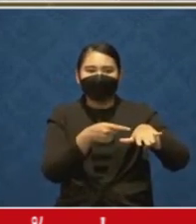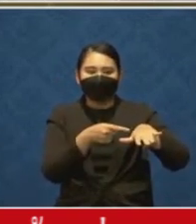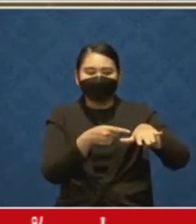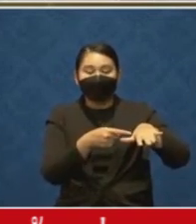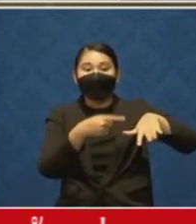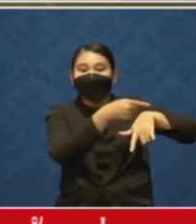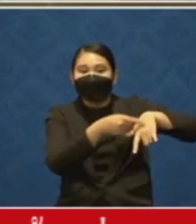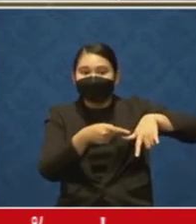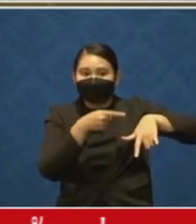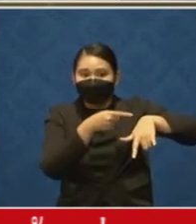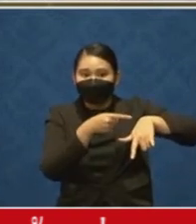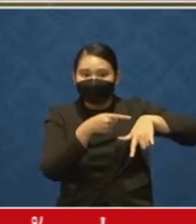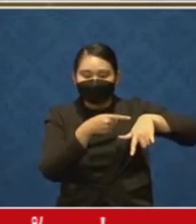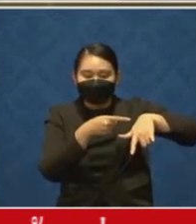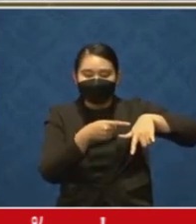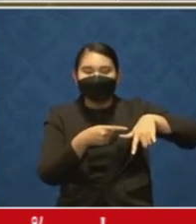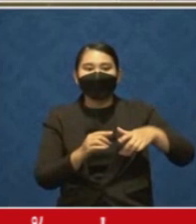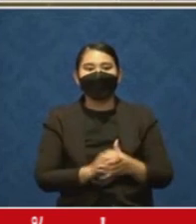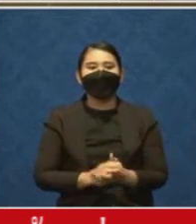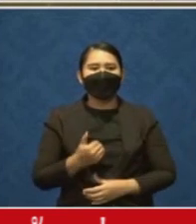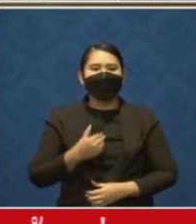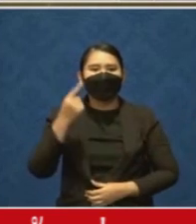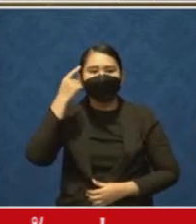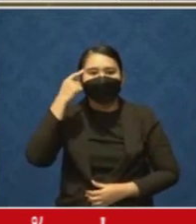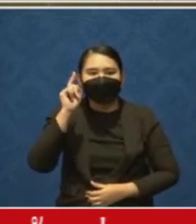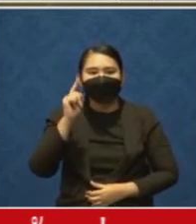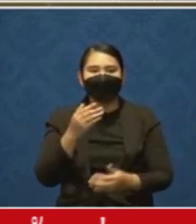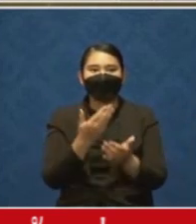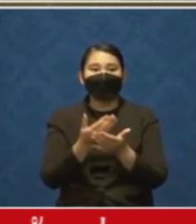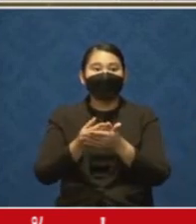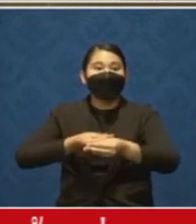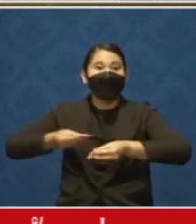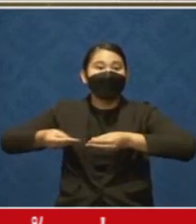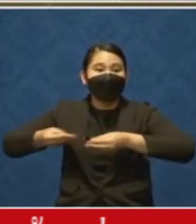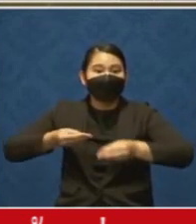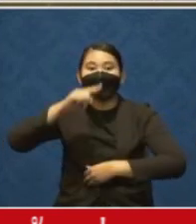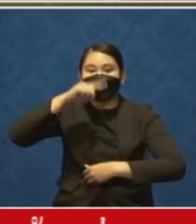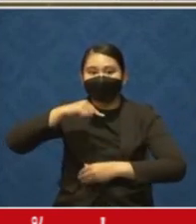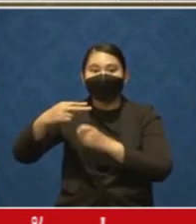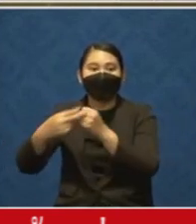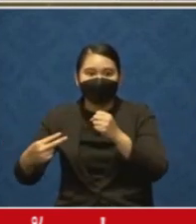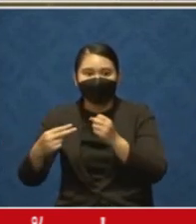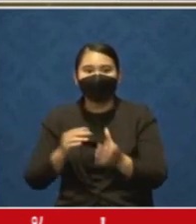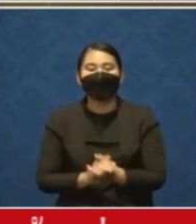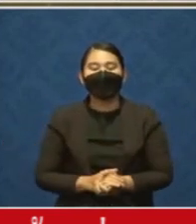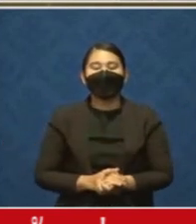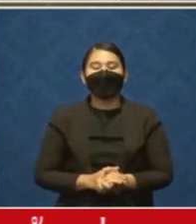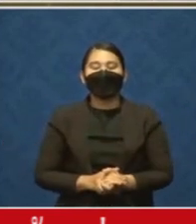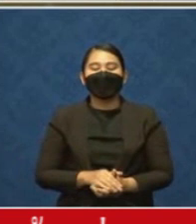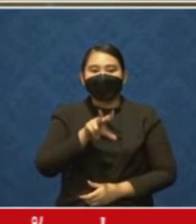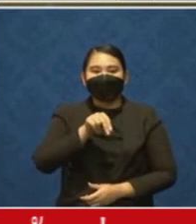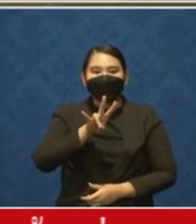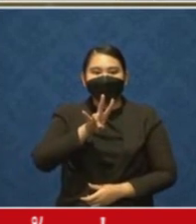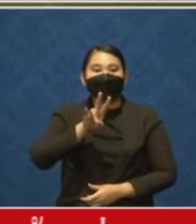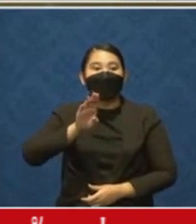ครับบอดี้และเครื่องยนต์เนี่ยนะครับผมคิดอัตราแลกเปลี่ยนเนี่ย37บาทต่อ1เหรียญส